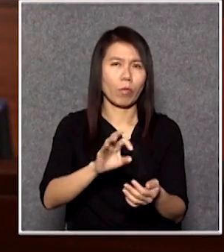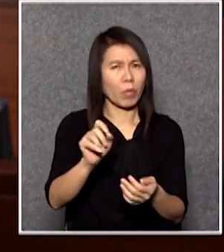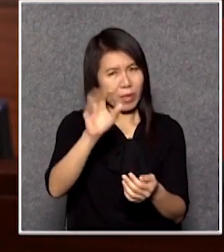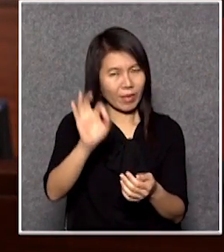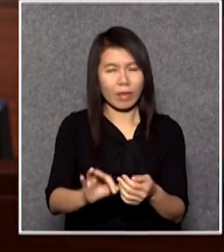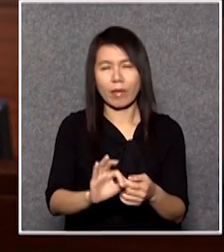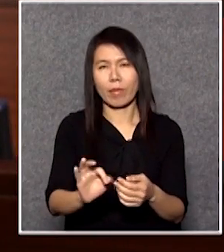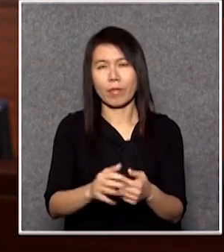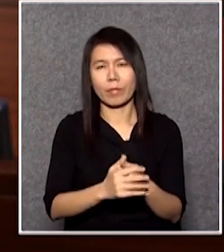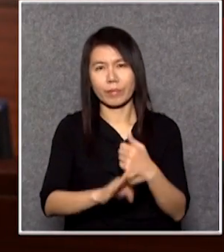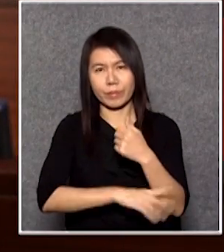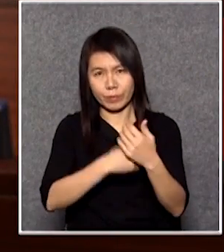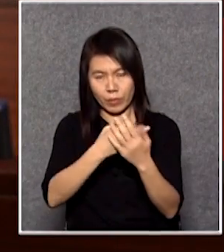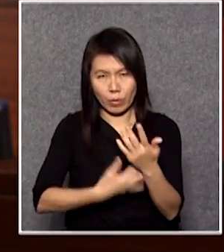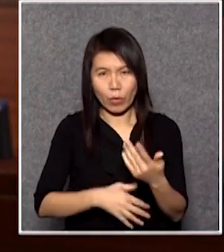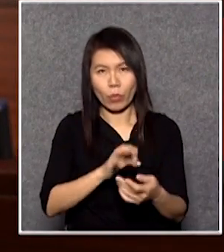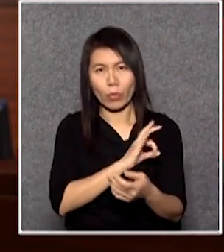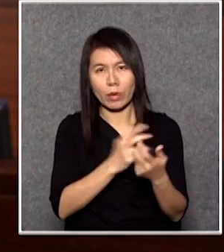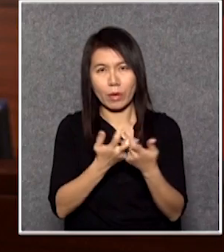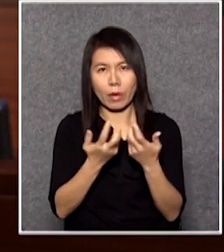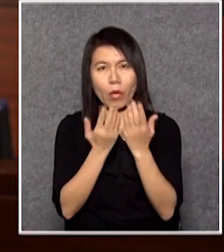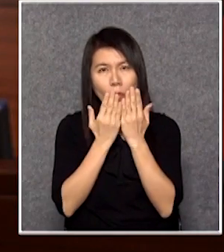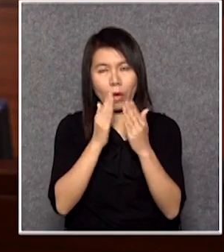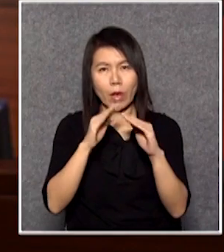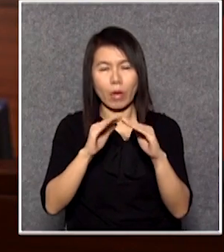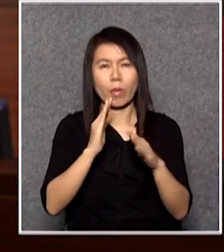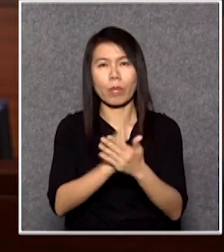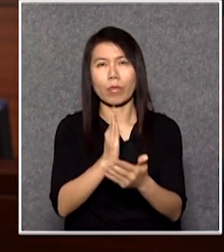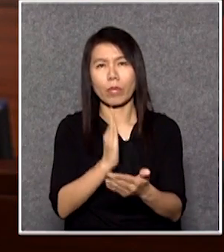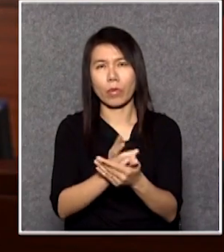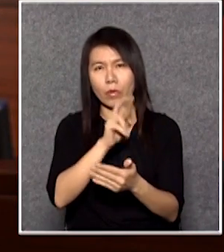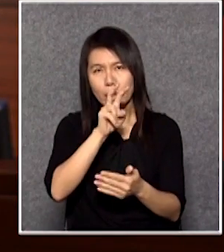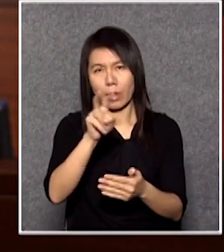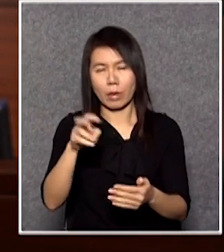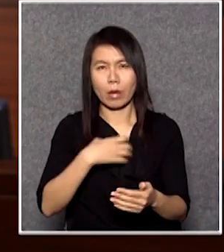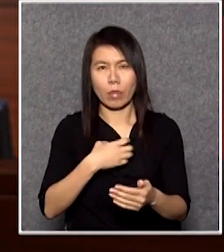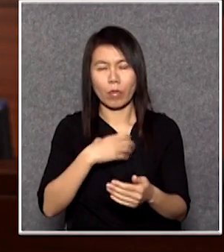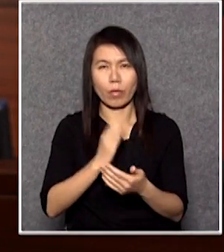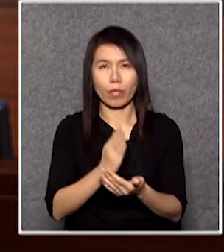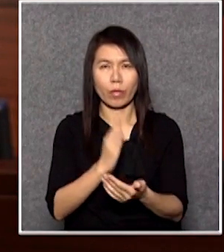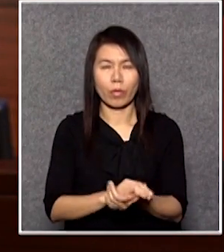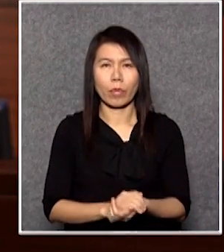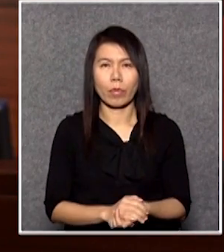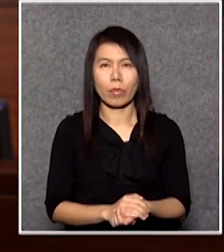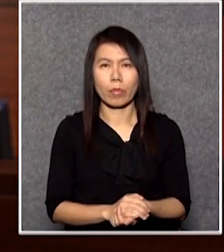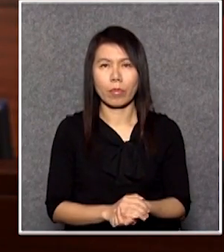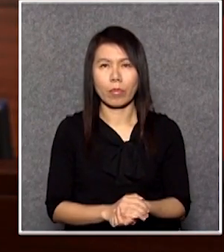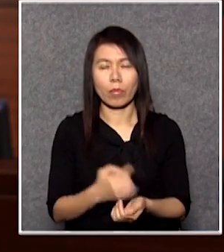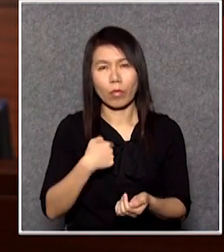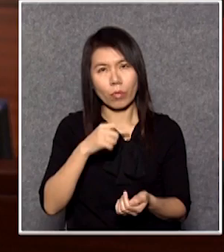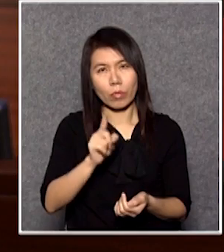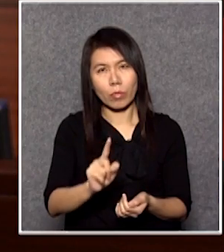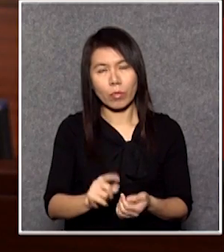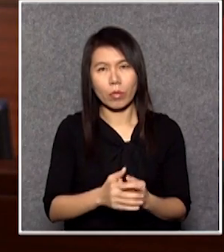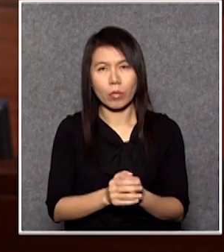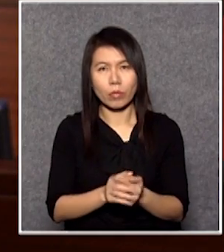法律、讀會計，但可能讀個學校不同，所以出來的效果、個睇法不一樣。那為什麼我又不是專